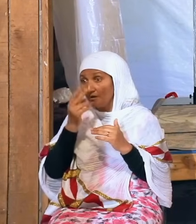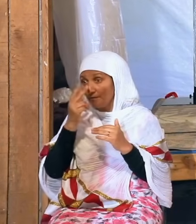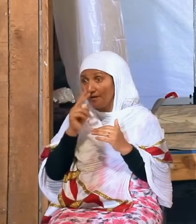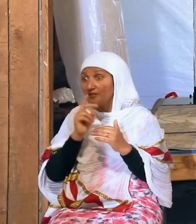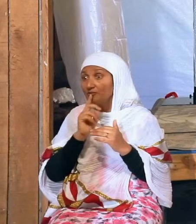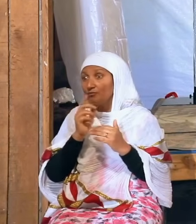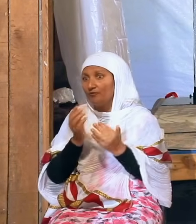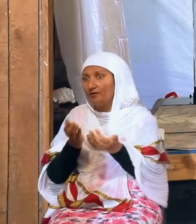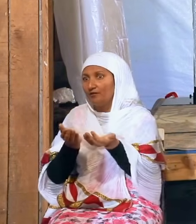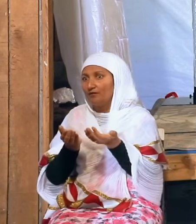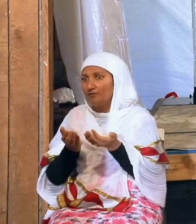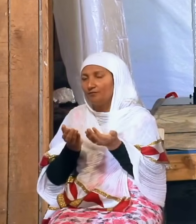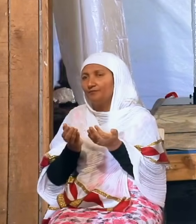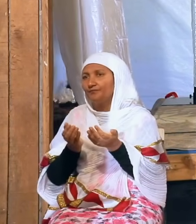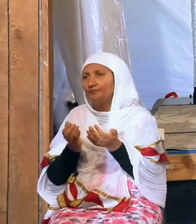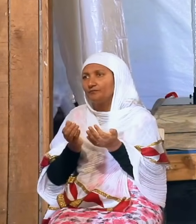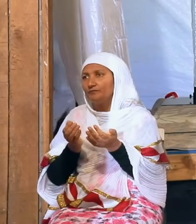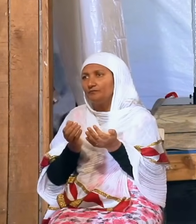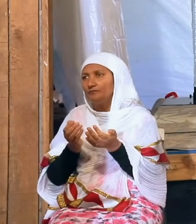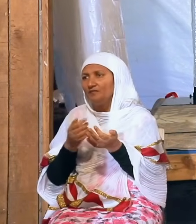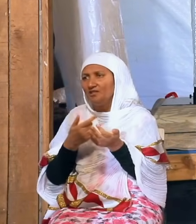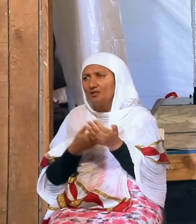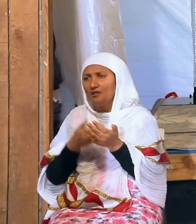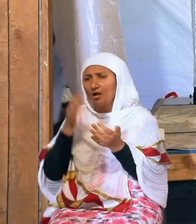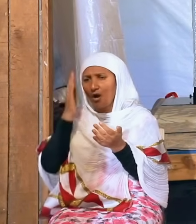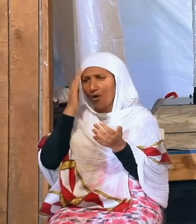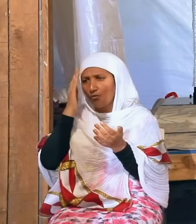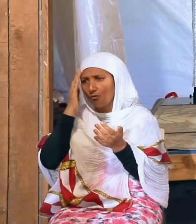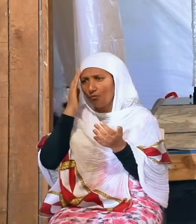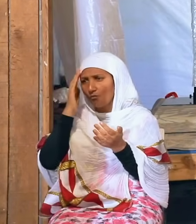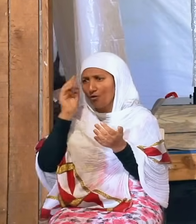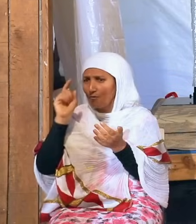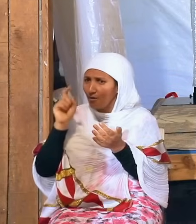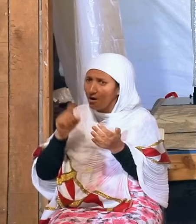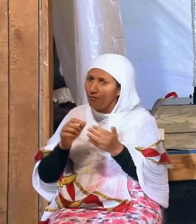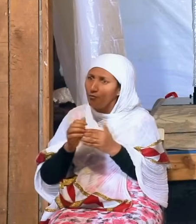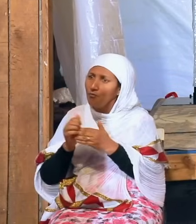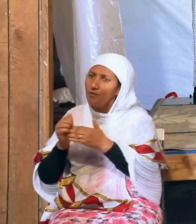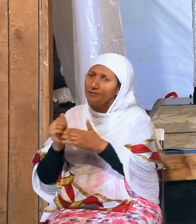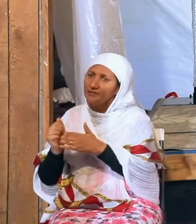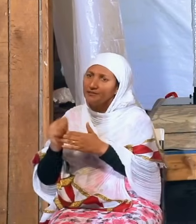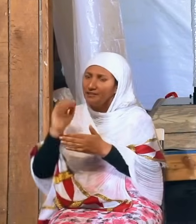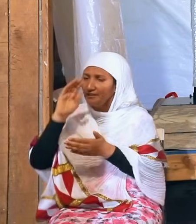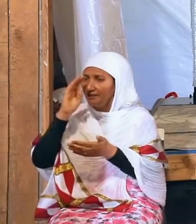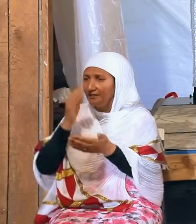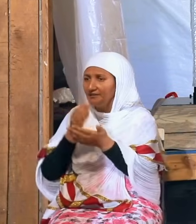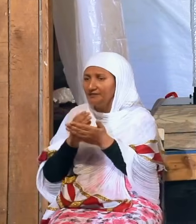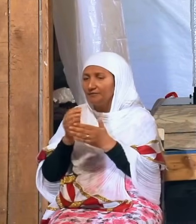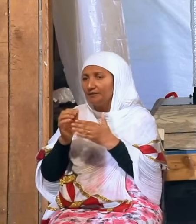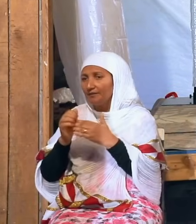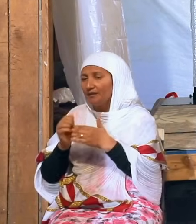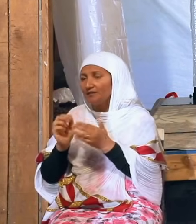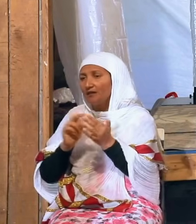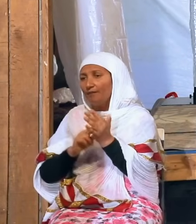ጥያቄያቸው የማይቋረጥ የእውቀት ጥያቄ ነው ያን አውቆ በአግባቡ መምራት ልጅም መምራት ማለት ይሄ ነው እና አሁን ቅድም